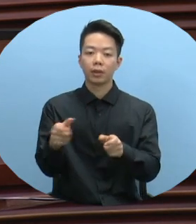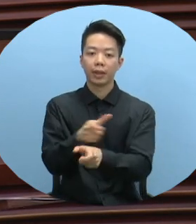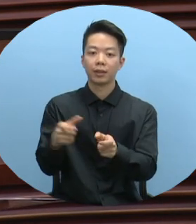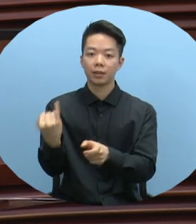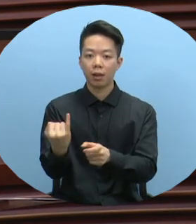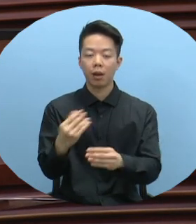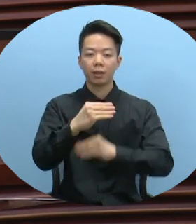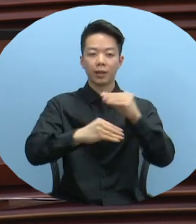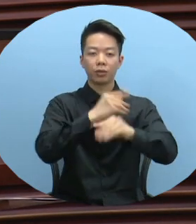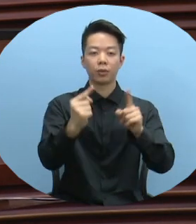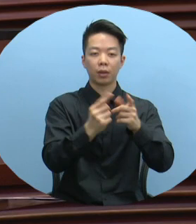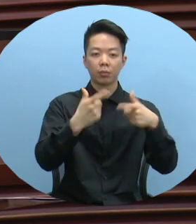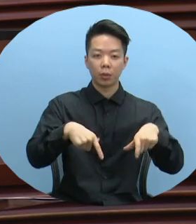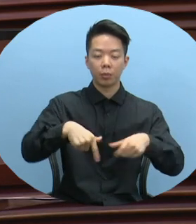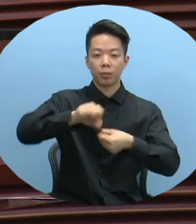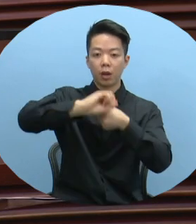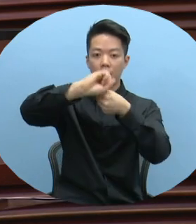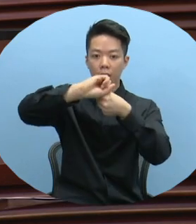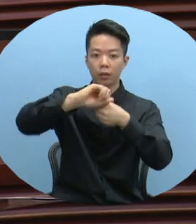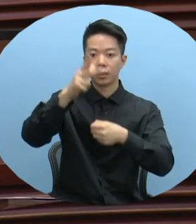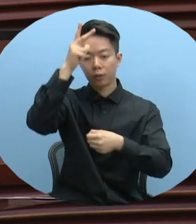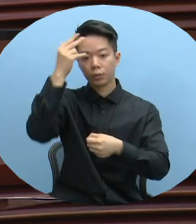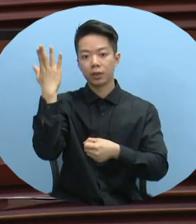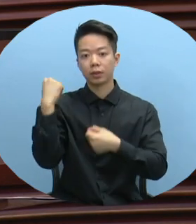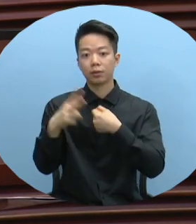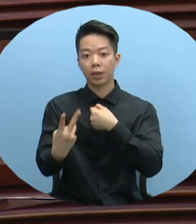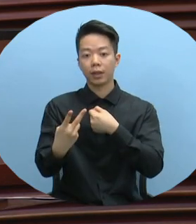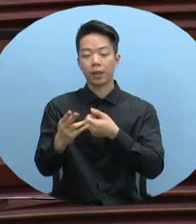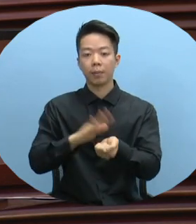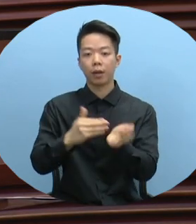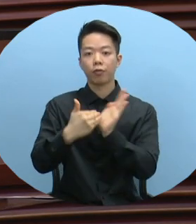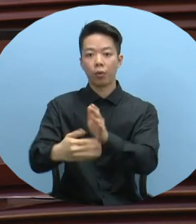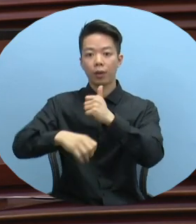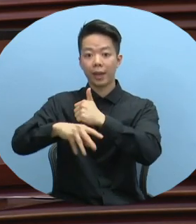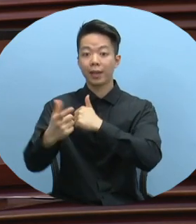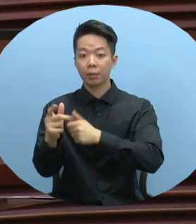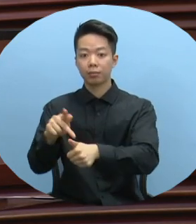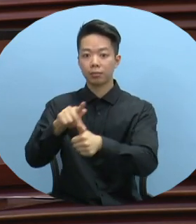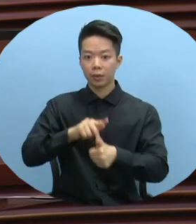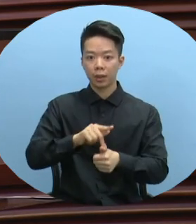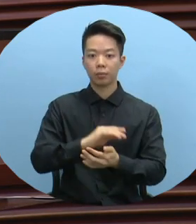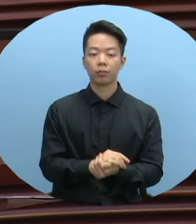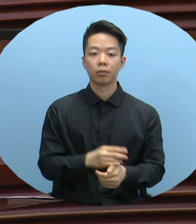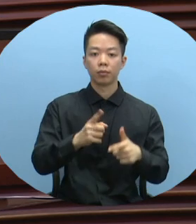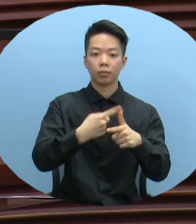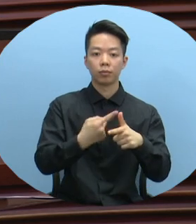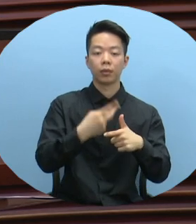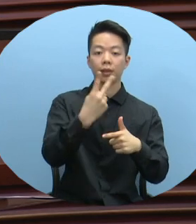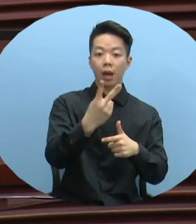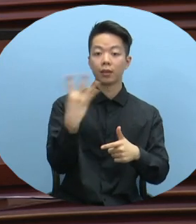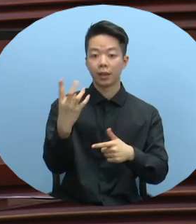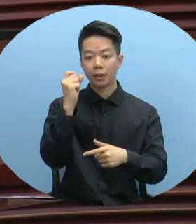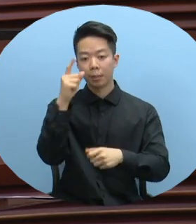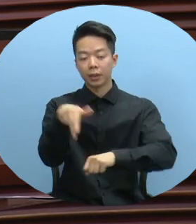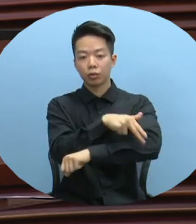升，政府早前透過第二輪的防疫抗疫基金推行了一項為期24個月的特別